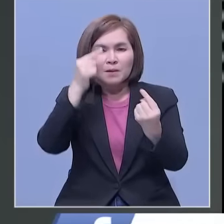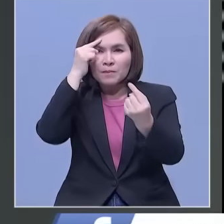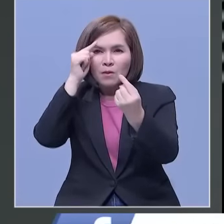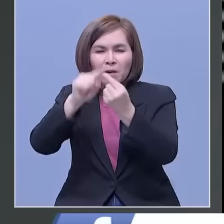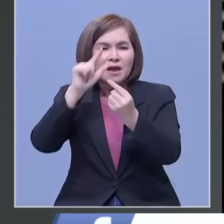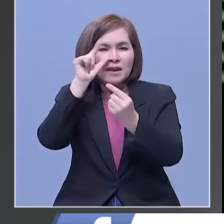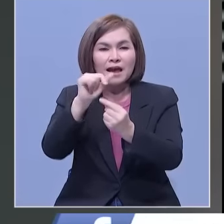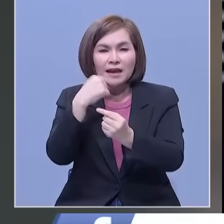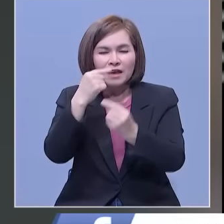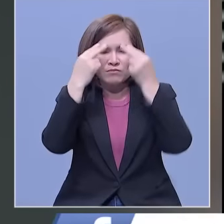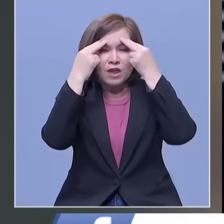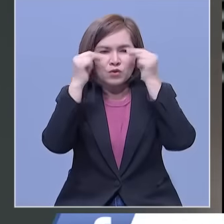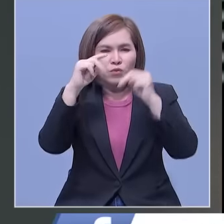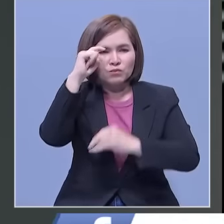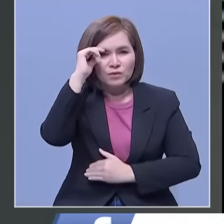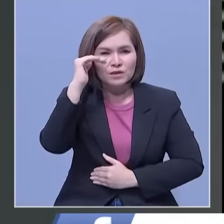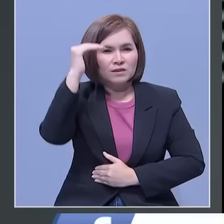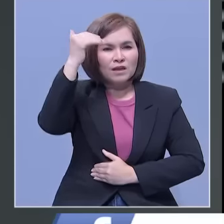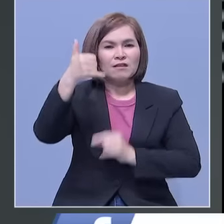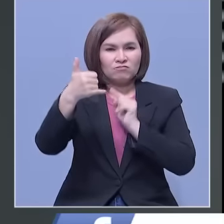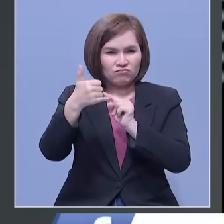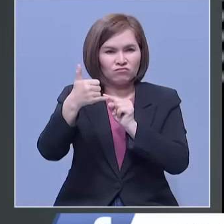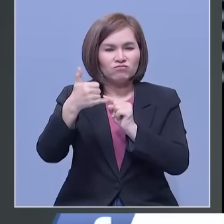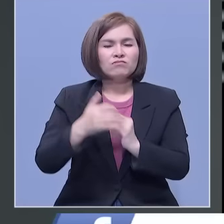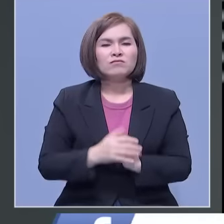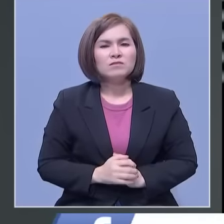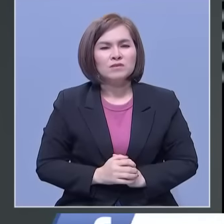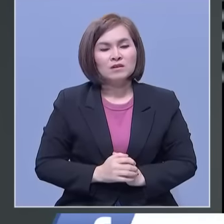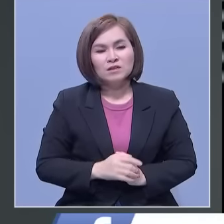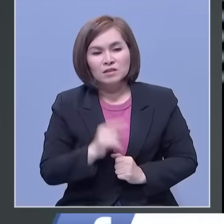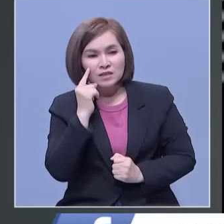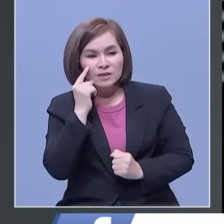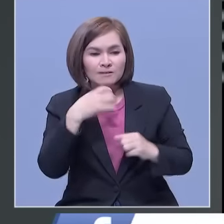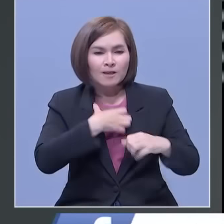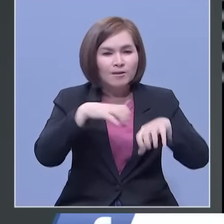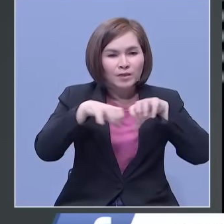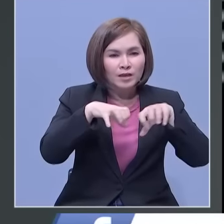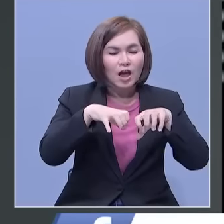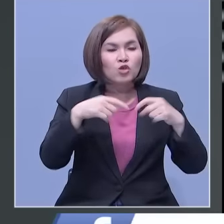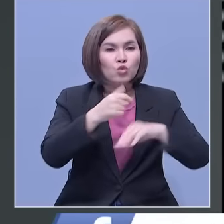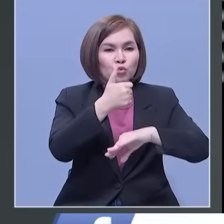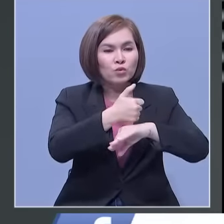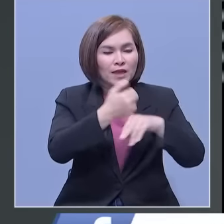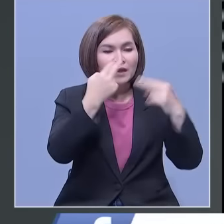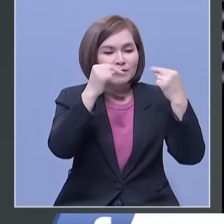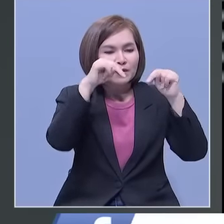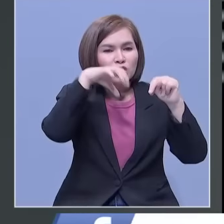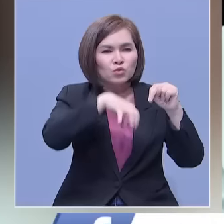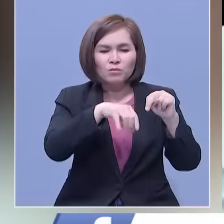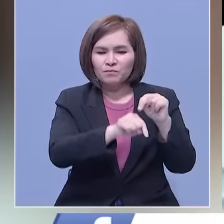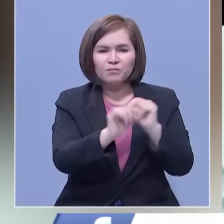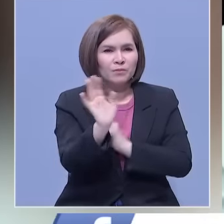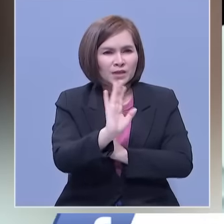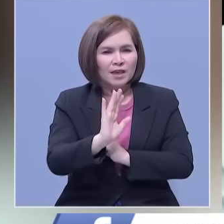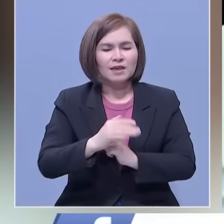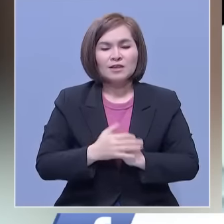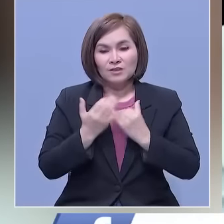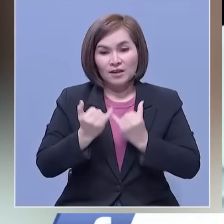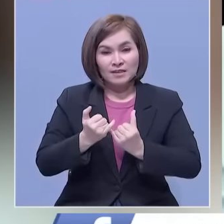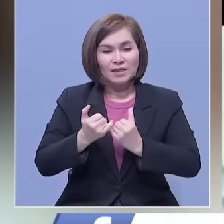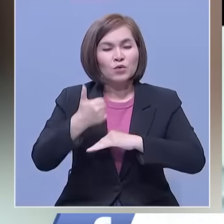นี้เนี่ยคือคุณเศรษฐาทวีสินนายกรัฐมนตรีตั้งแต่แรกอยู่แล้วไม่ใช่คุณพิชิตชื่นบานและถึงแม้ว่าตัวคุณพิชิตจะลา